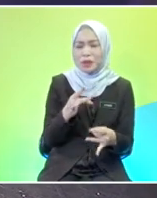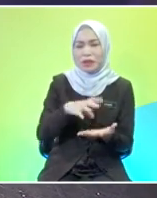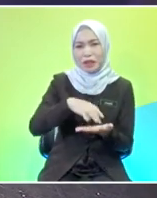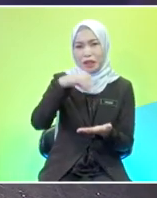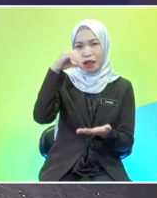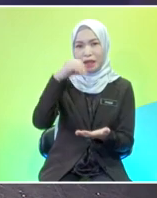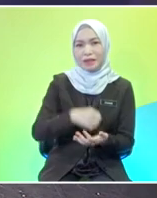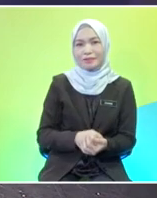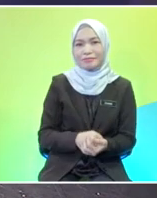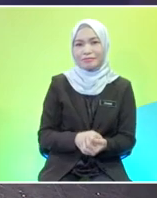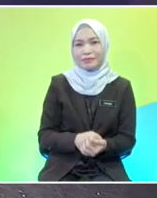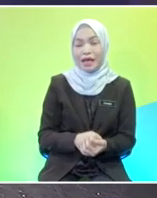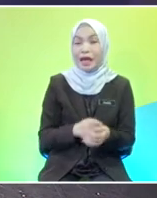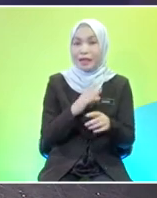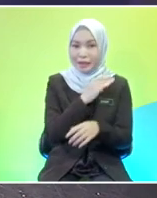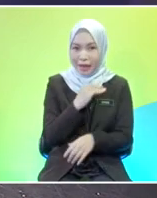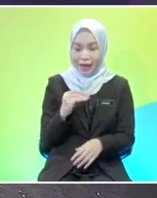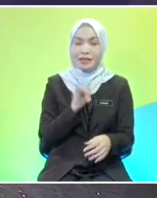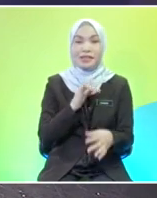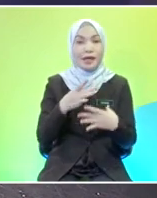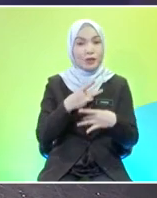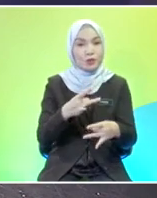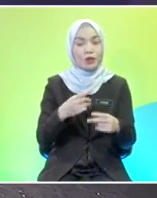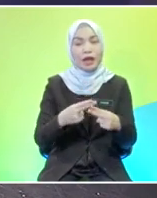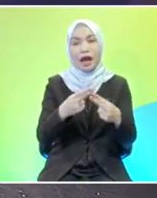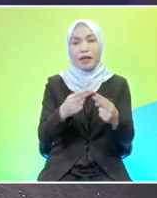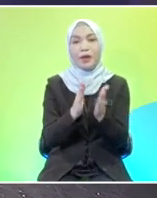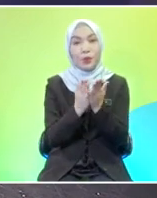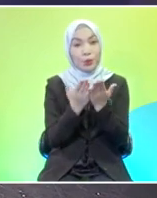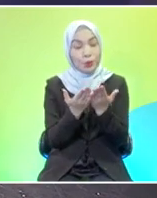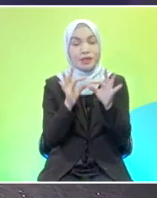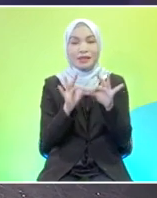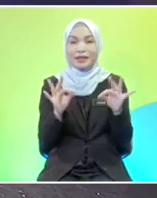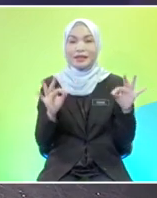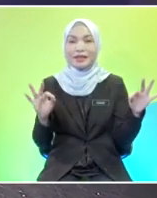suka kalau dapat buku dapat saya baca dan tahu tentang cerita